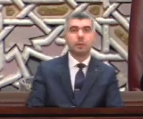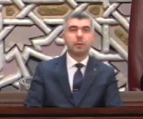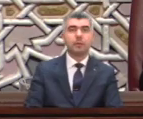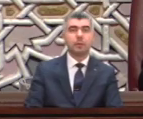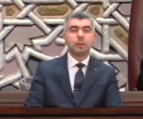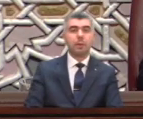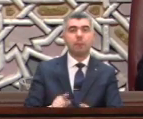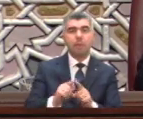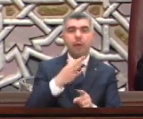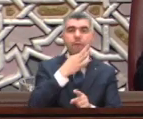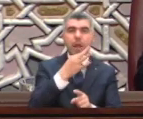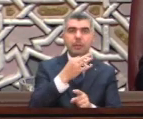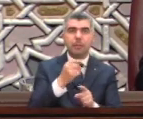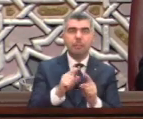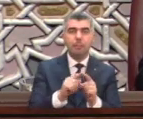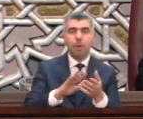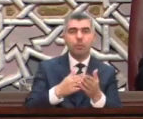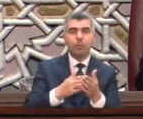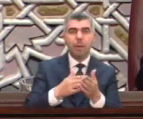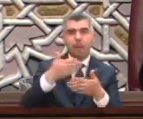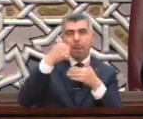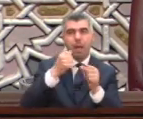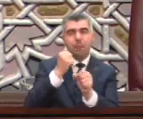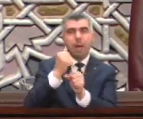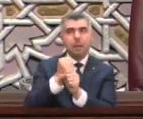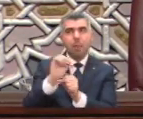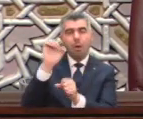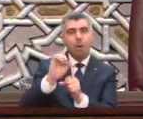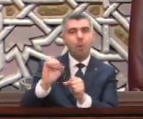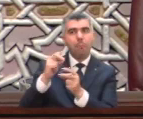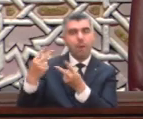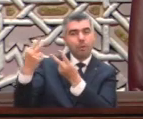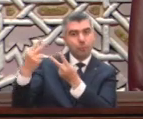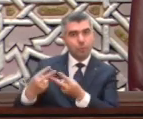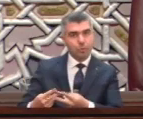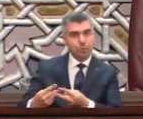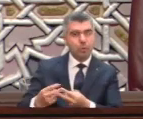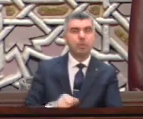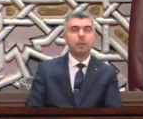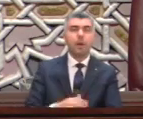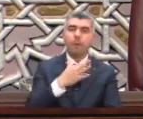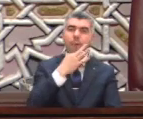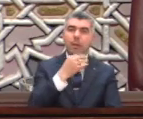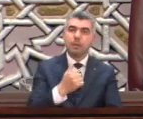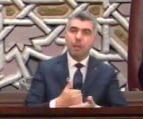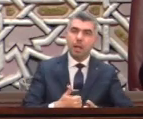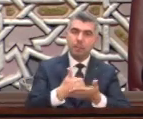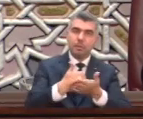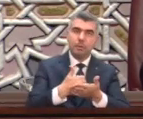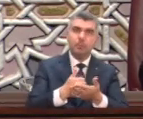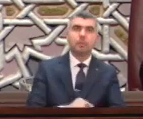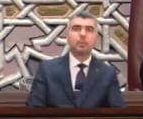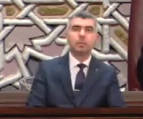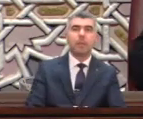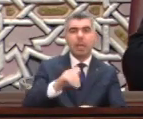تسهيل مساطر اداريه للجاليه المقيمه بالمهجر للاستثمار ببلادنا للسيدات والساده النواب المحترمين من